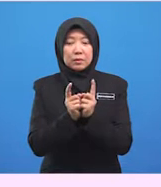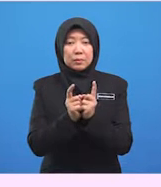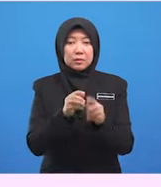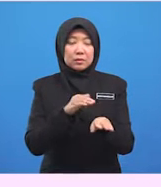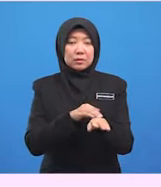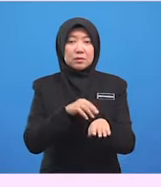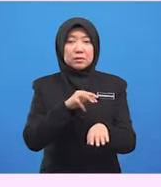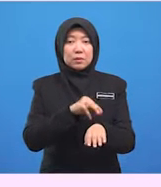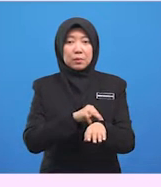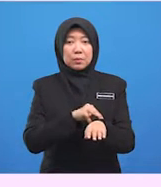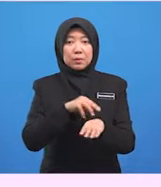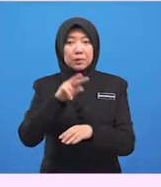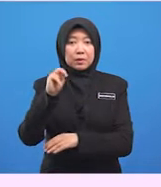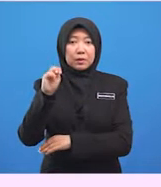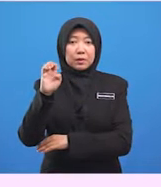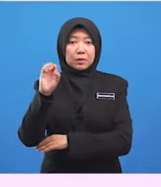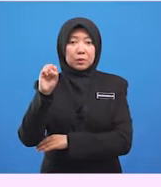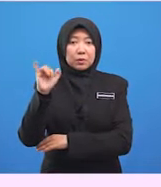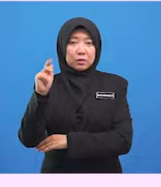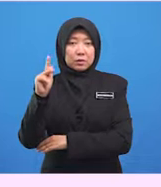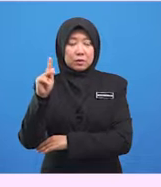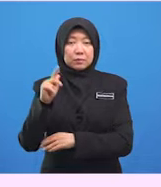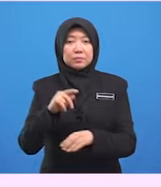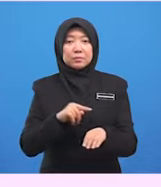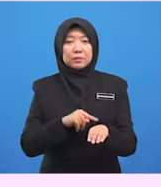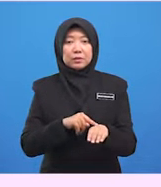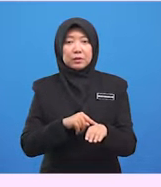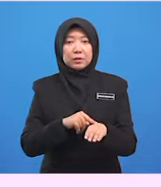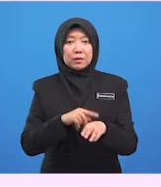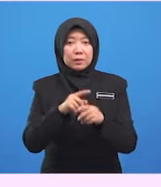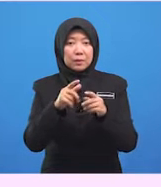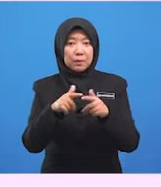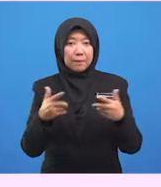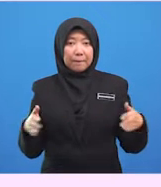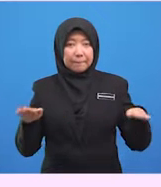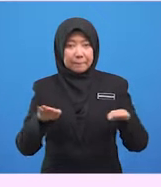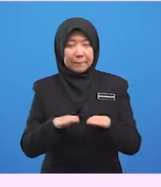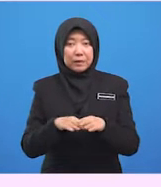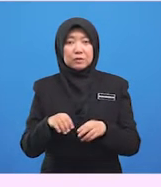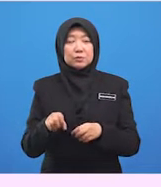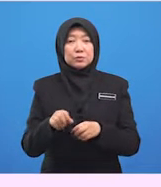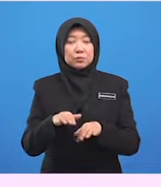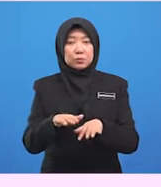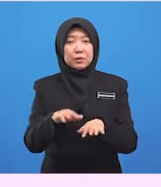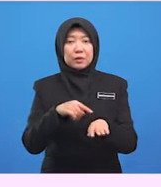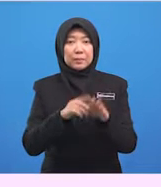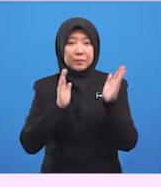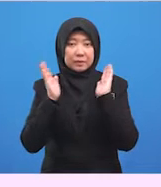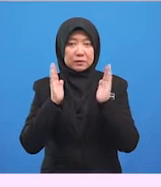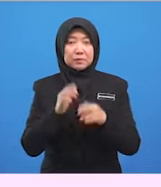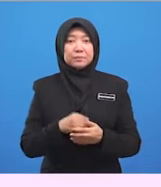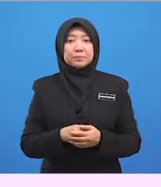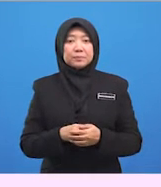di beberapa lembah sungai gymnation Apakah fungsi pisau tersebut ih